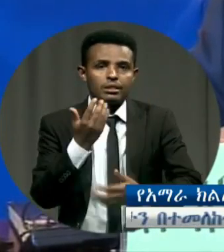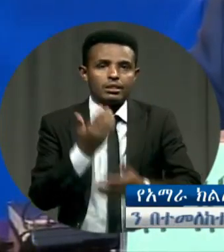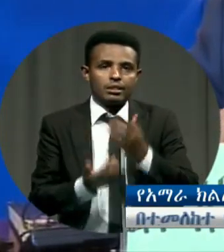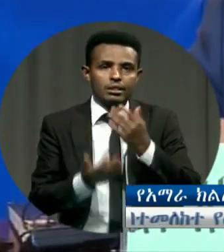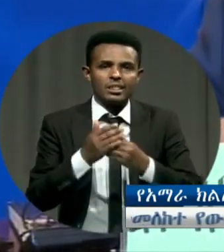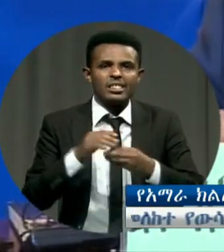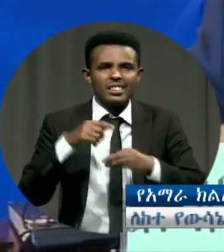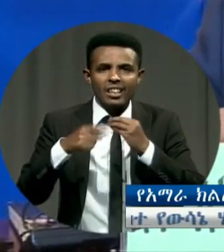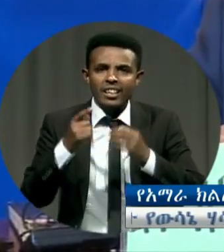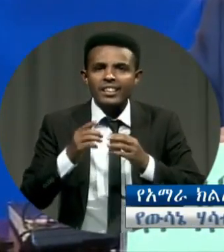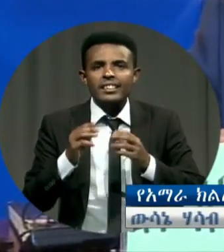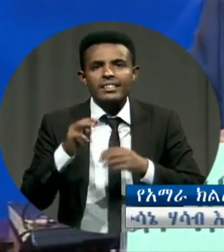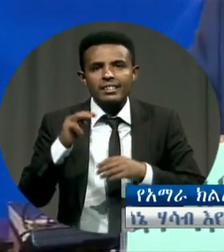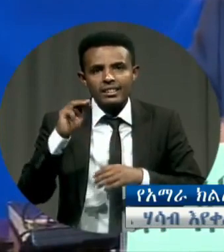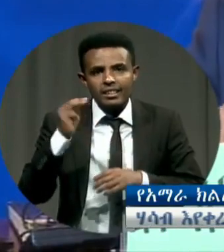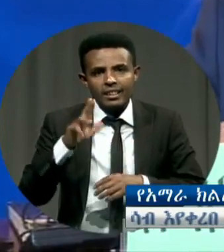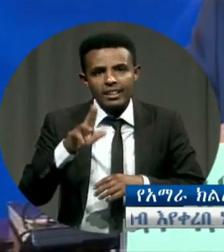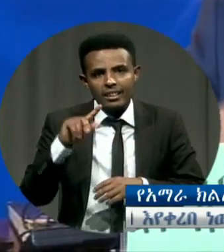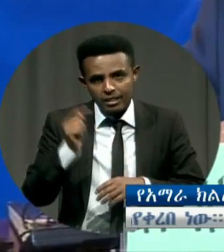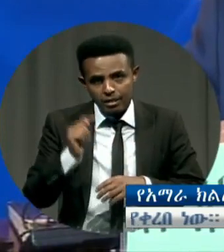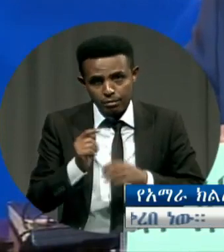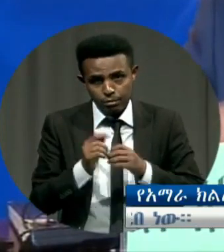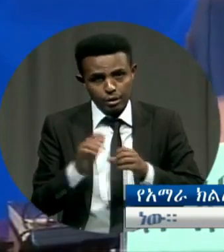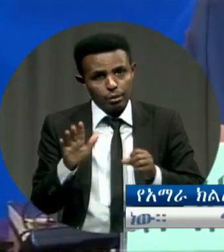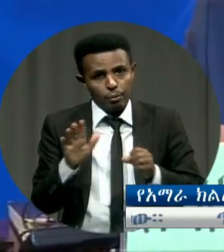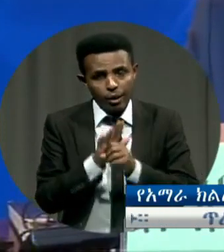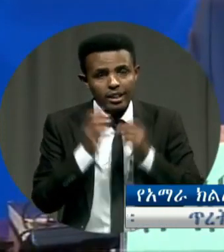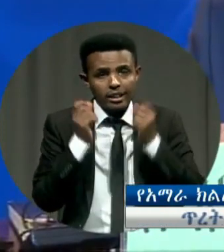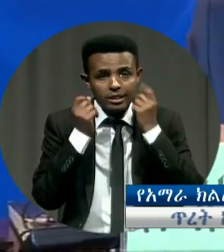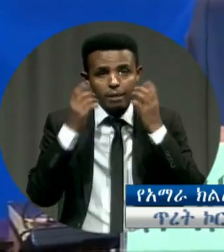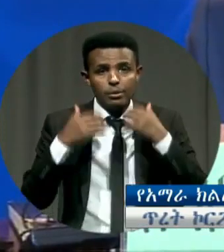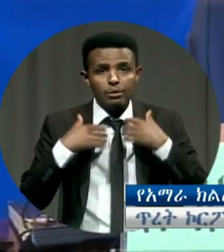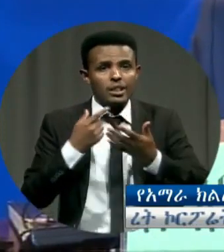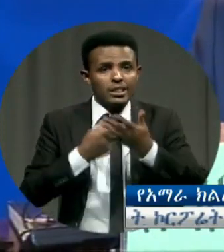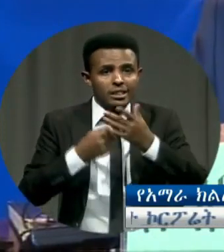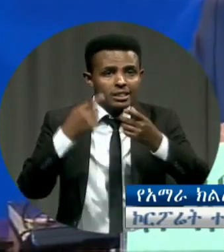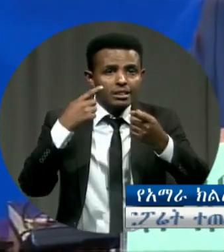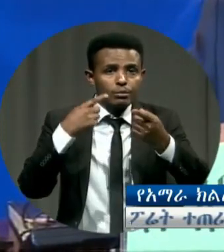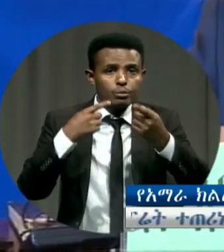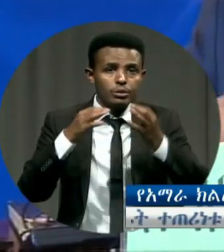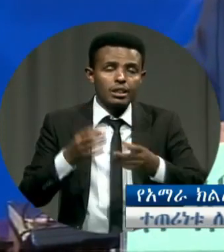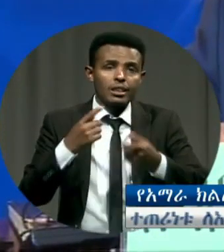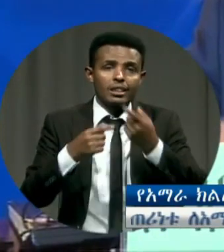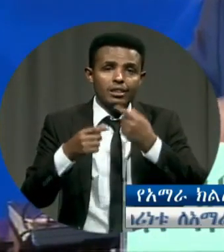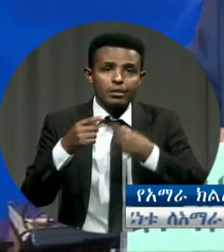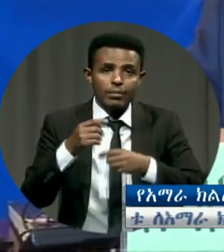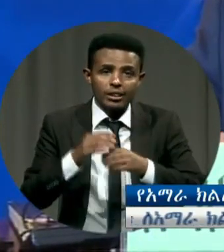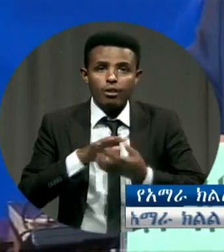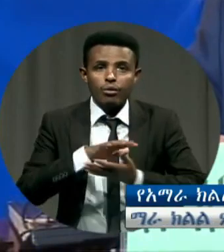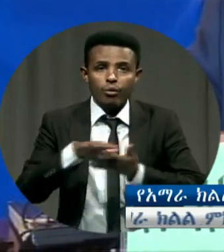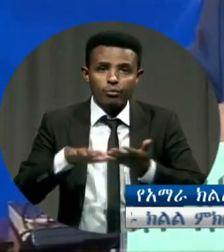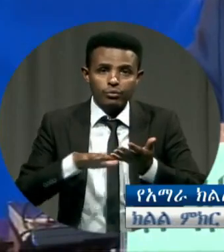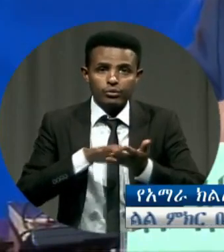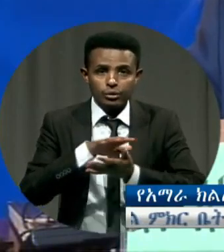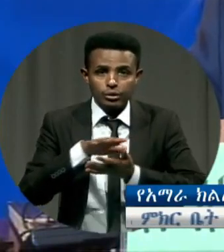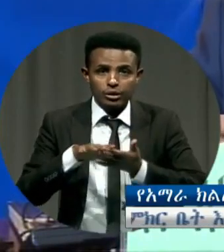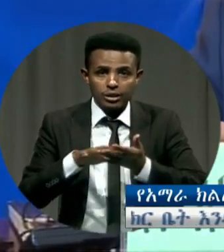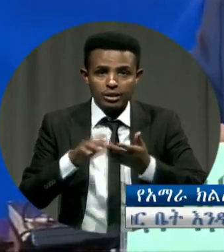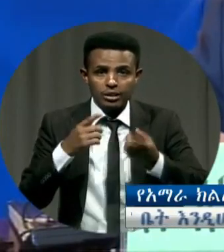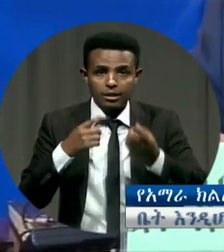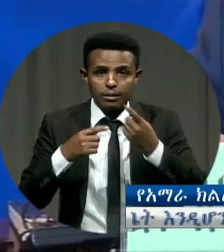ጥረት የተሟላ ግንዛቤ ሰው እንዲኖረው ከተደረገ በኋላ ወደዚህ ውሳኔ ቢመጣ ኮንፊውዥን ወይም ደግሞ ግራ